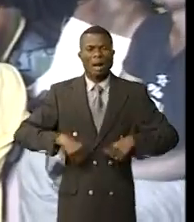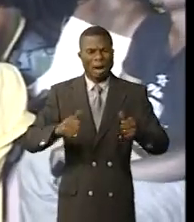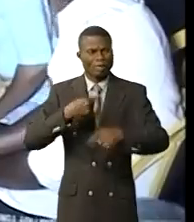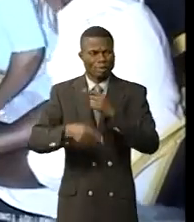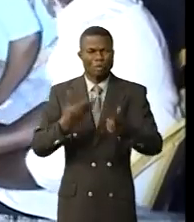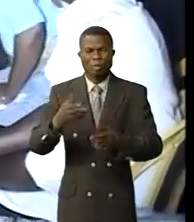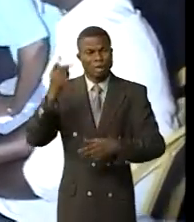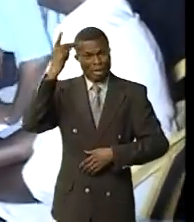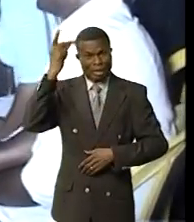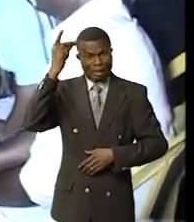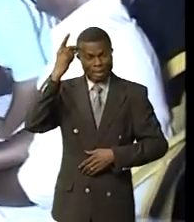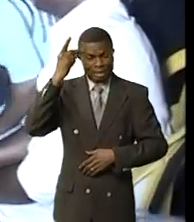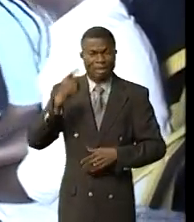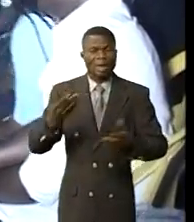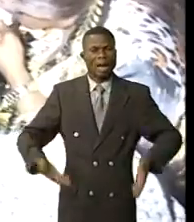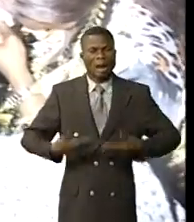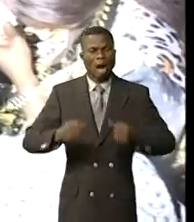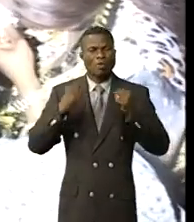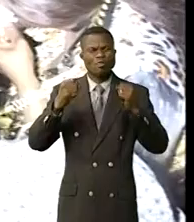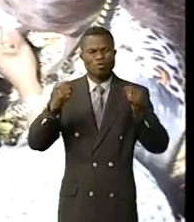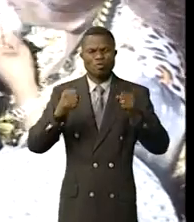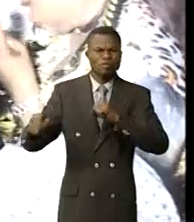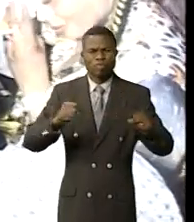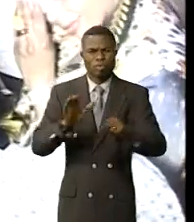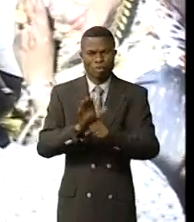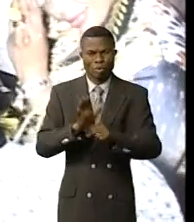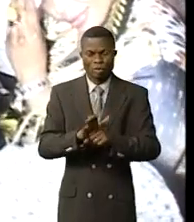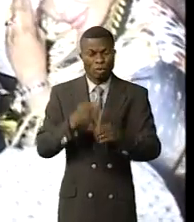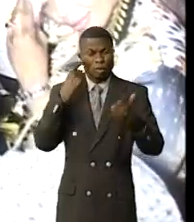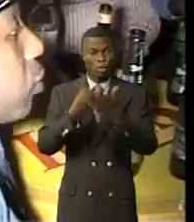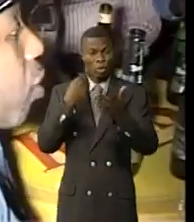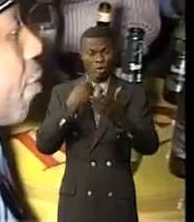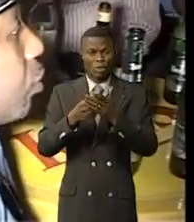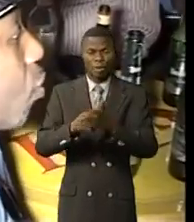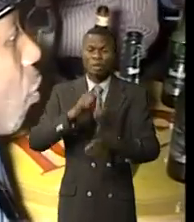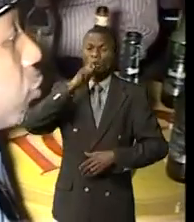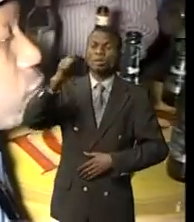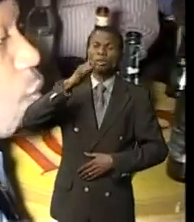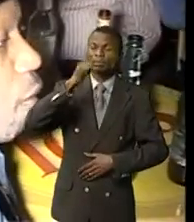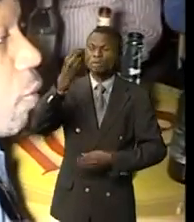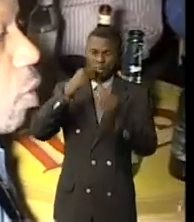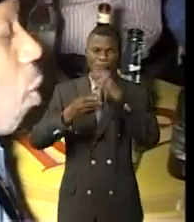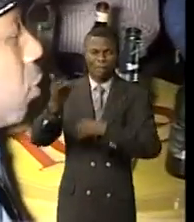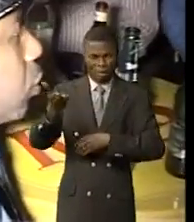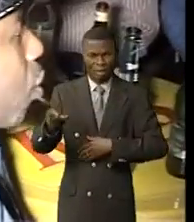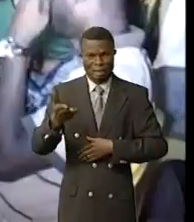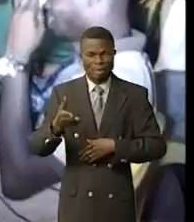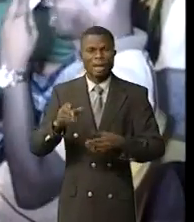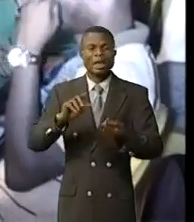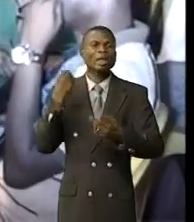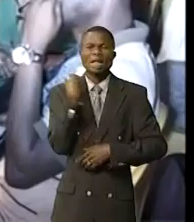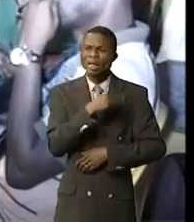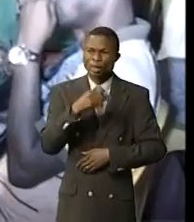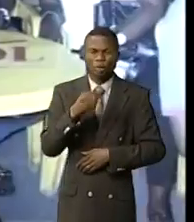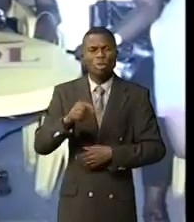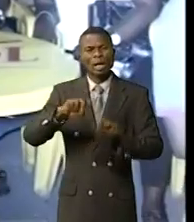sens. Kinshasa by night s'enflamme de nouveau. Les spectacles autour des brochettes répond, y compris les amitiés d'un